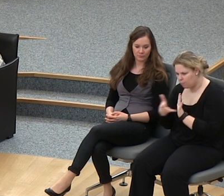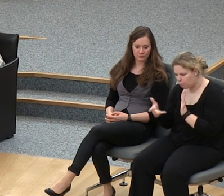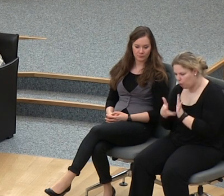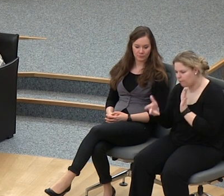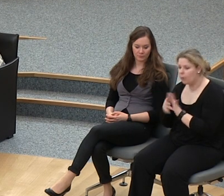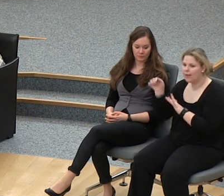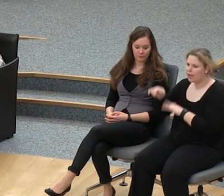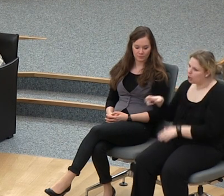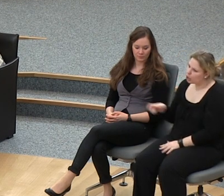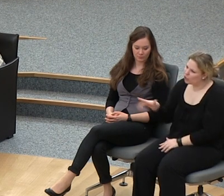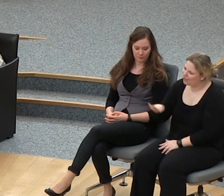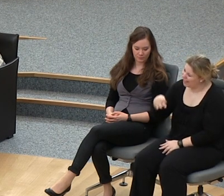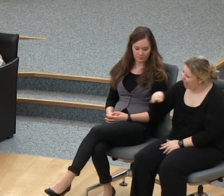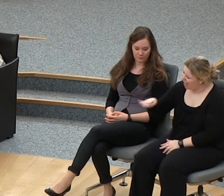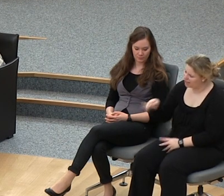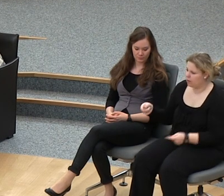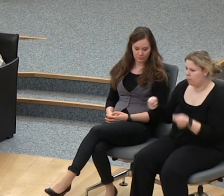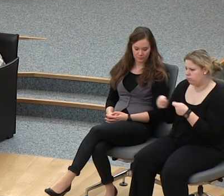Normierungen auf ihre